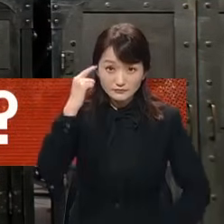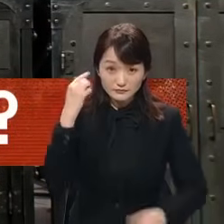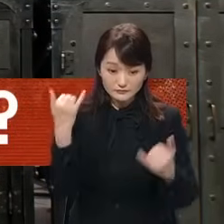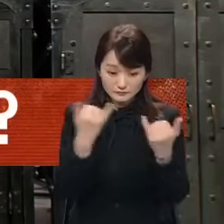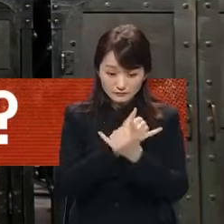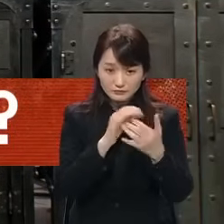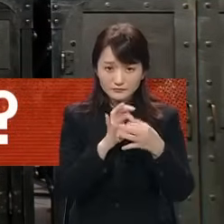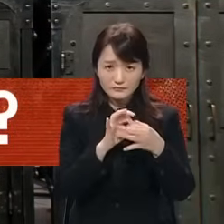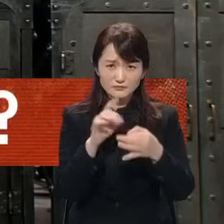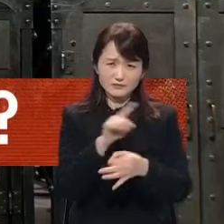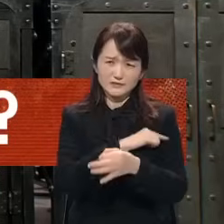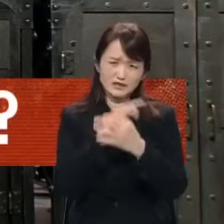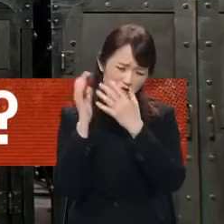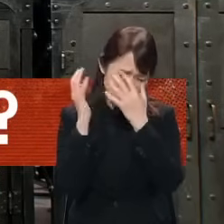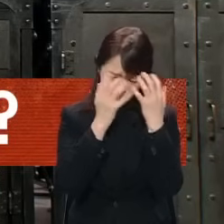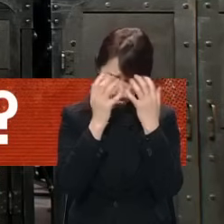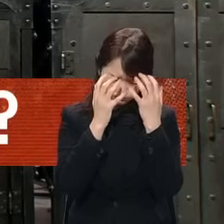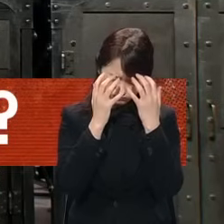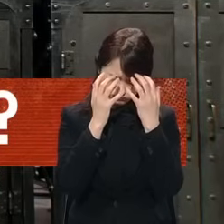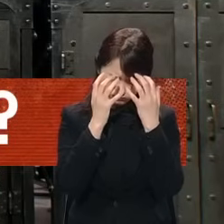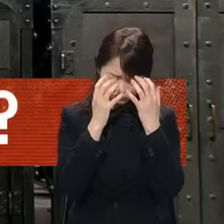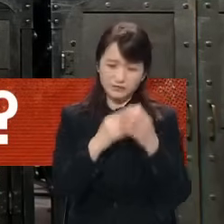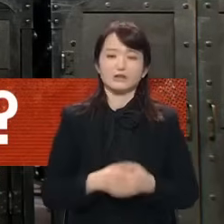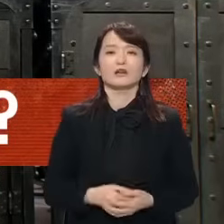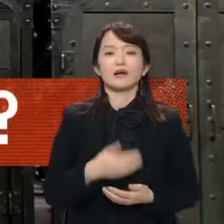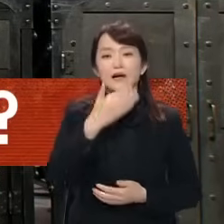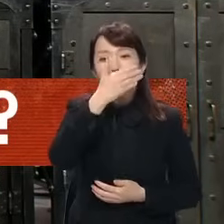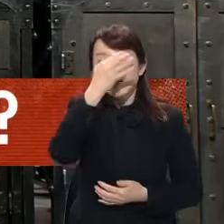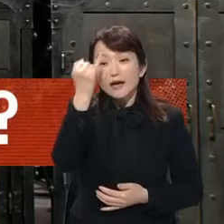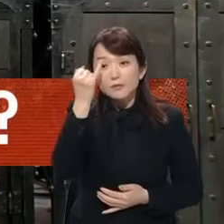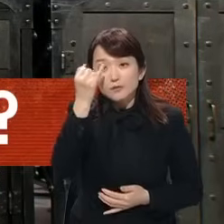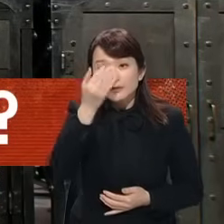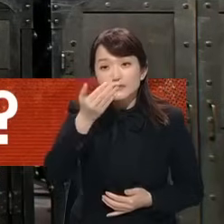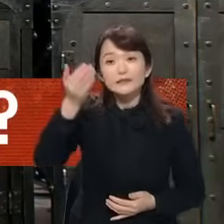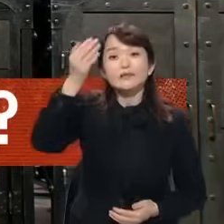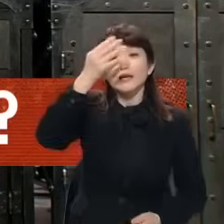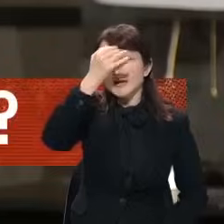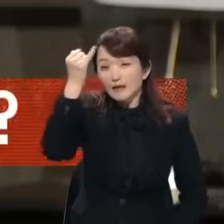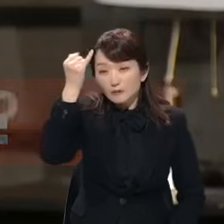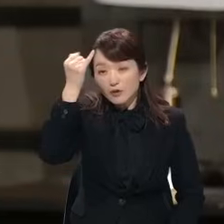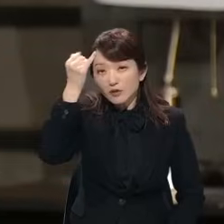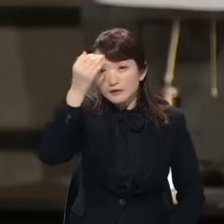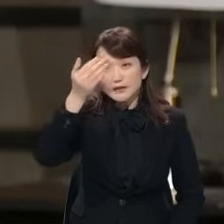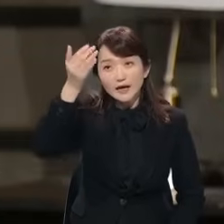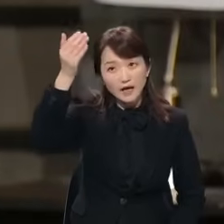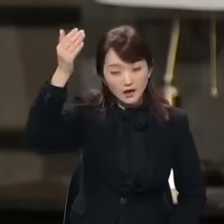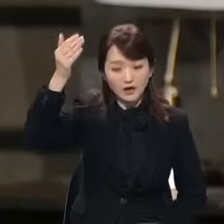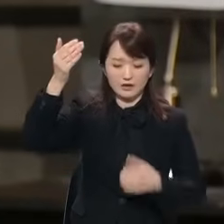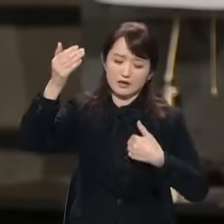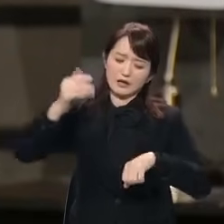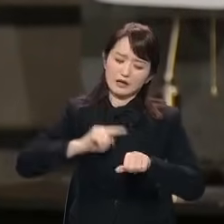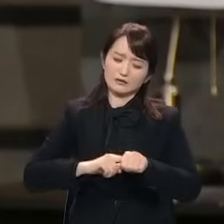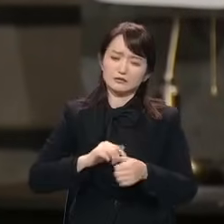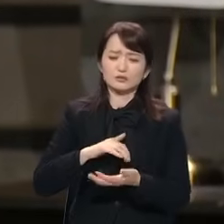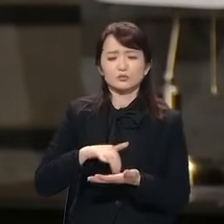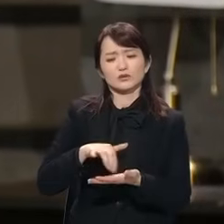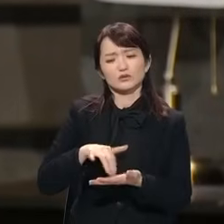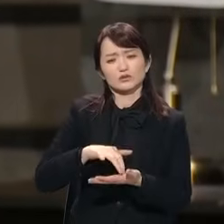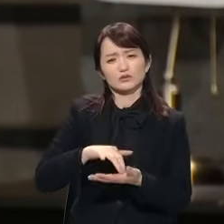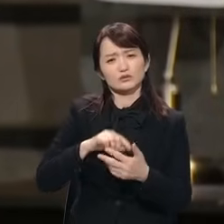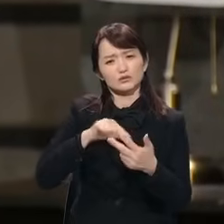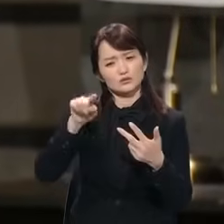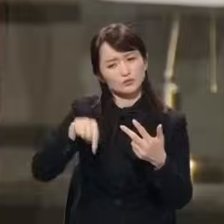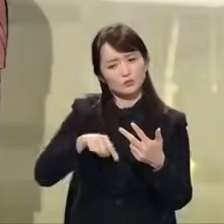중에서 가장 복잡한 거로 보입니다 의 아 이게인지 저는 계을 못하겠는데요 그렇게